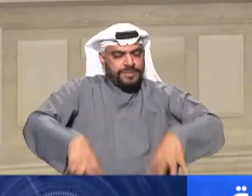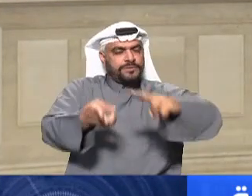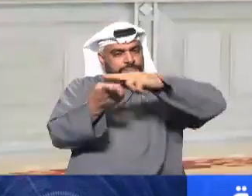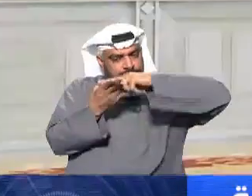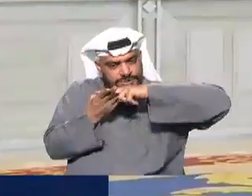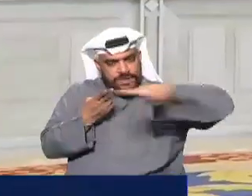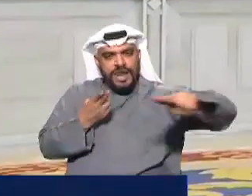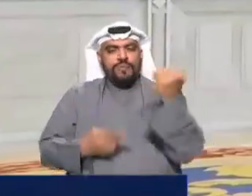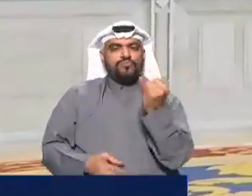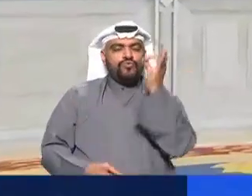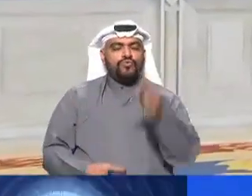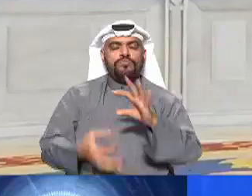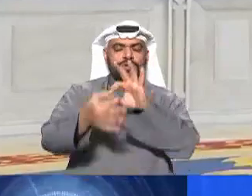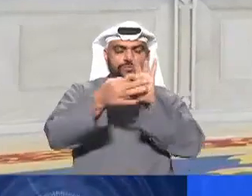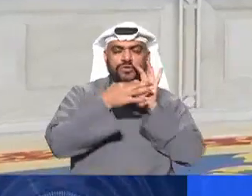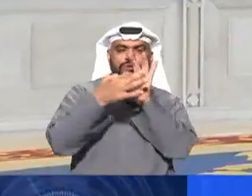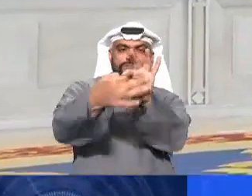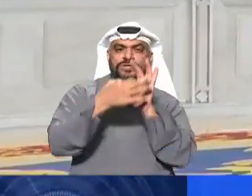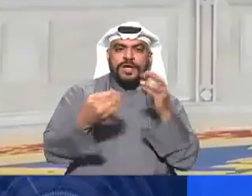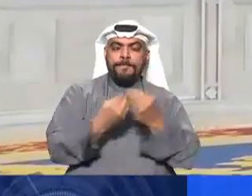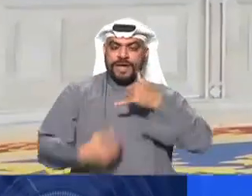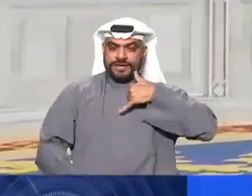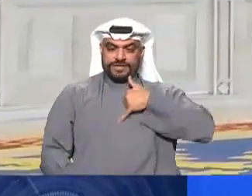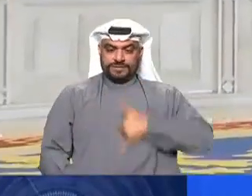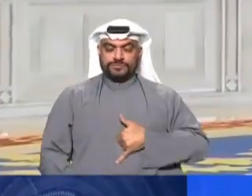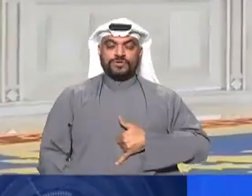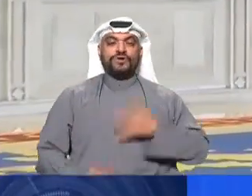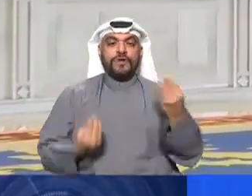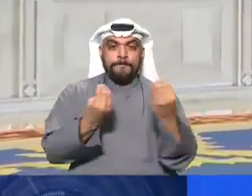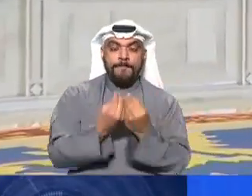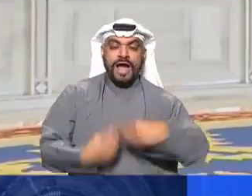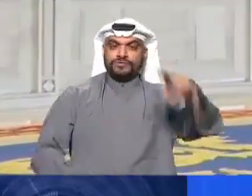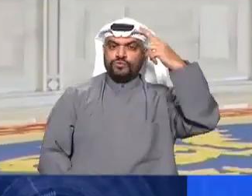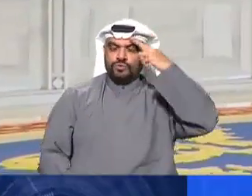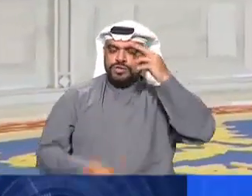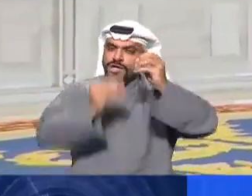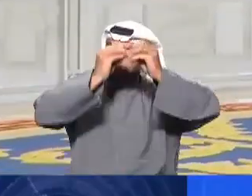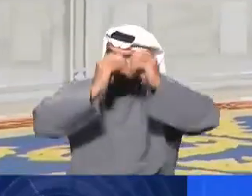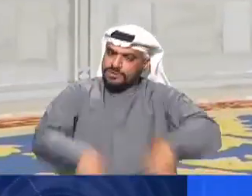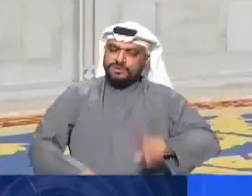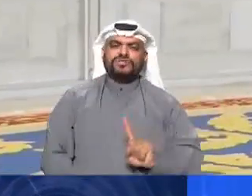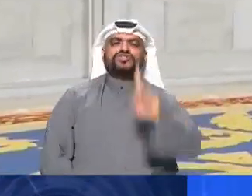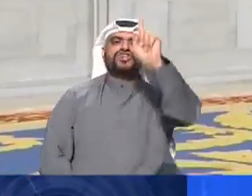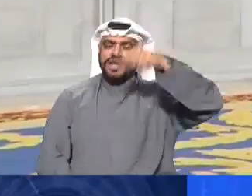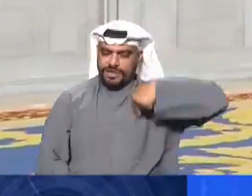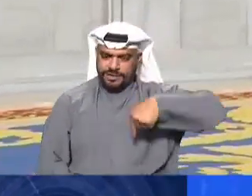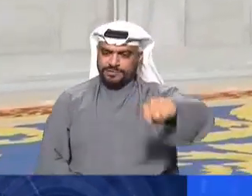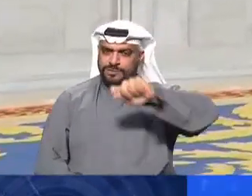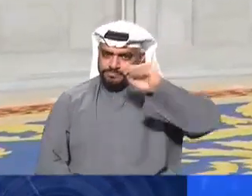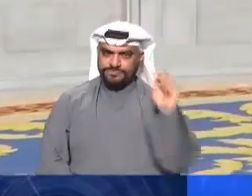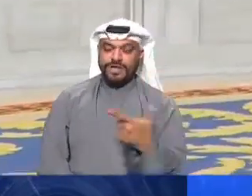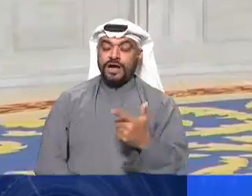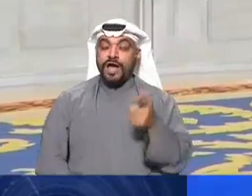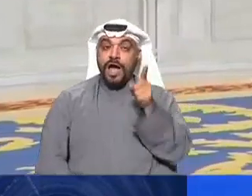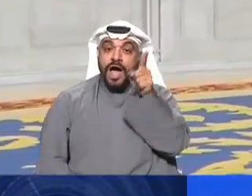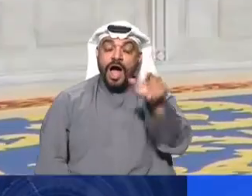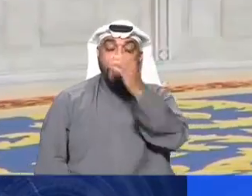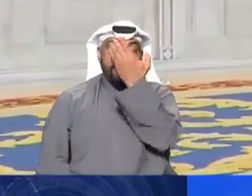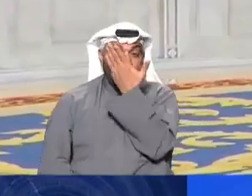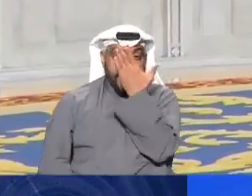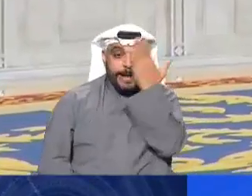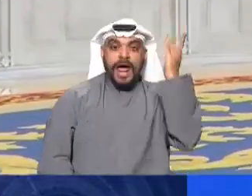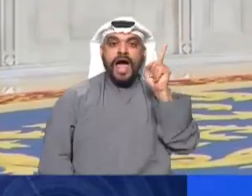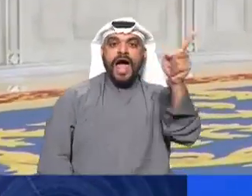المنطقة، داعيا المجتمع الدولي مجددا إلى التحرك بشكل فوري وسريع لردع هذه الجرائم النكراء ووضع حد